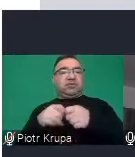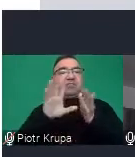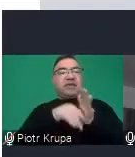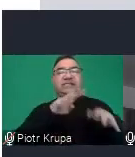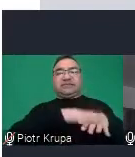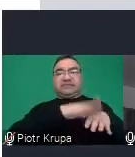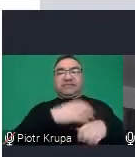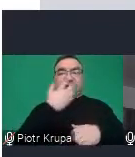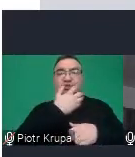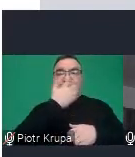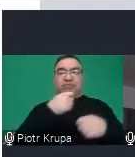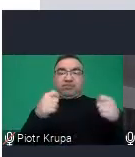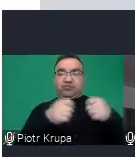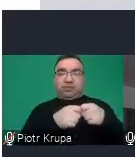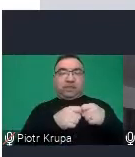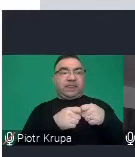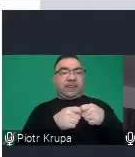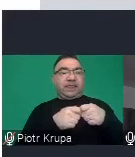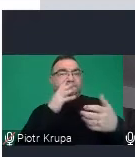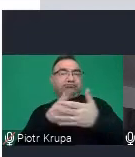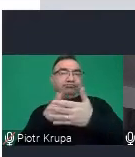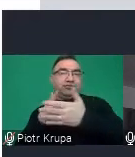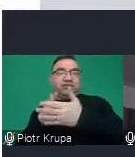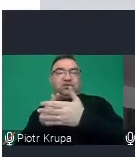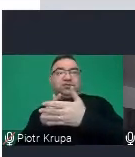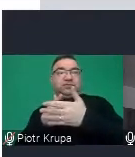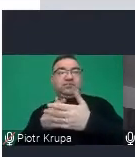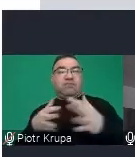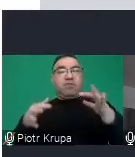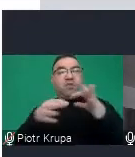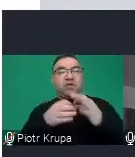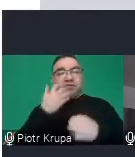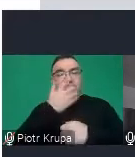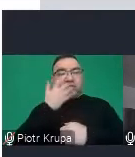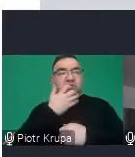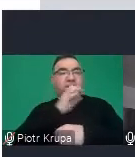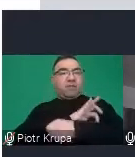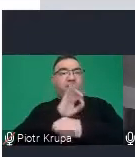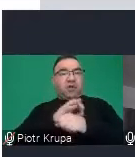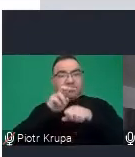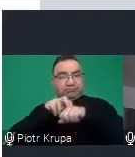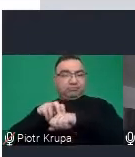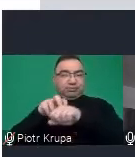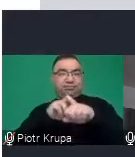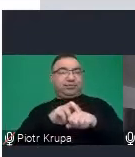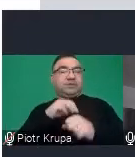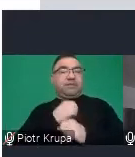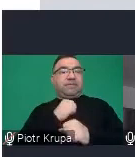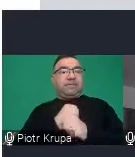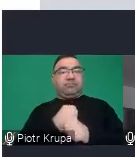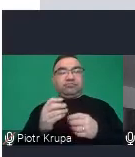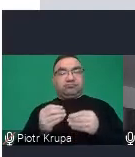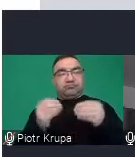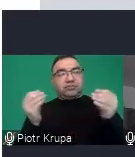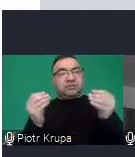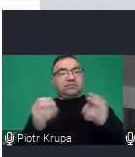systemem ciepłowniczym. Przewiduje się akumulowanie ciepła. Projekt obejmuje badania i prace rozwojowe